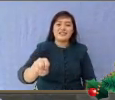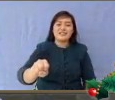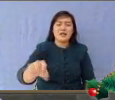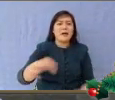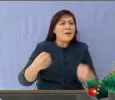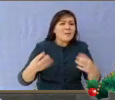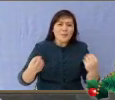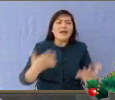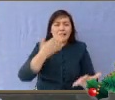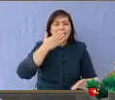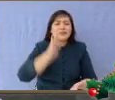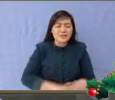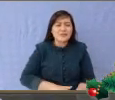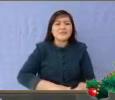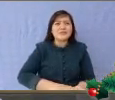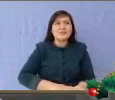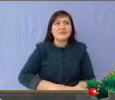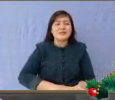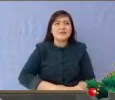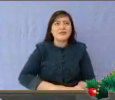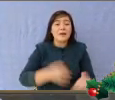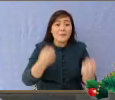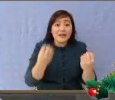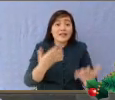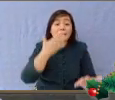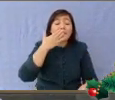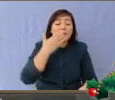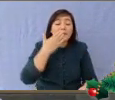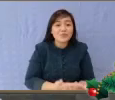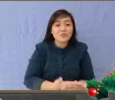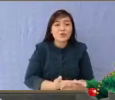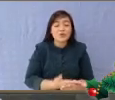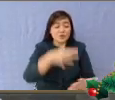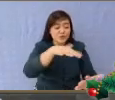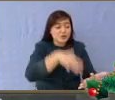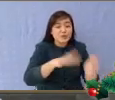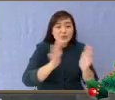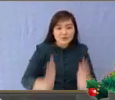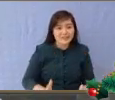kapag yung magaling na estudyante, magaling mag-memorize, ay naunahan na po ng takot.